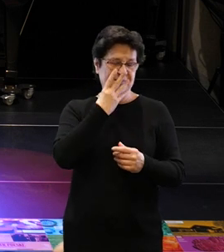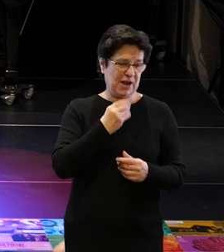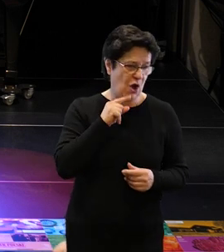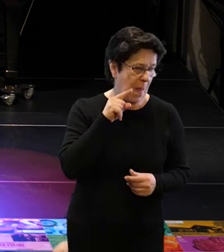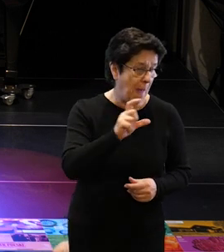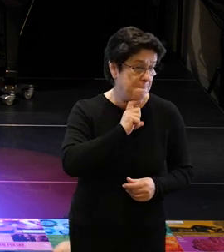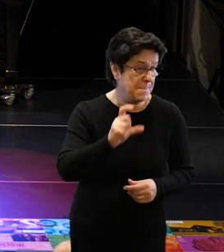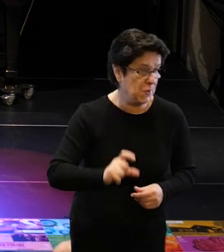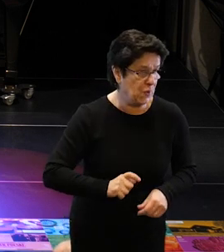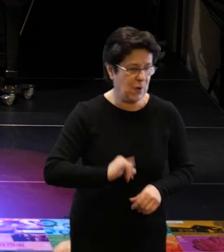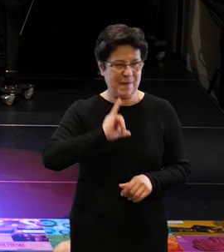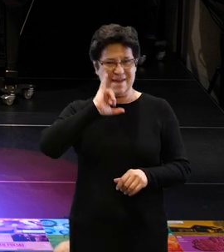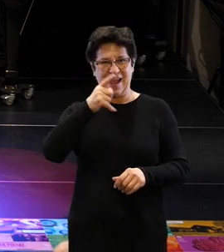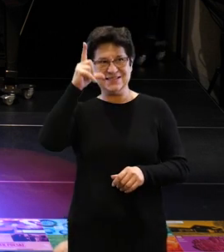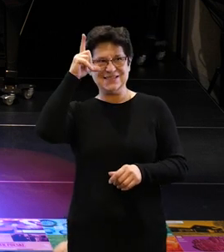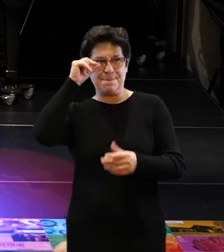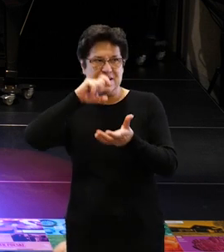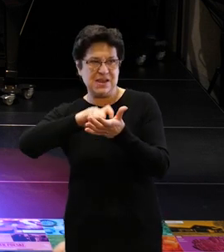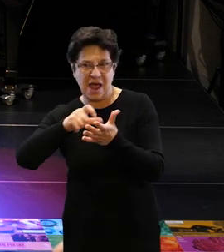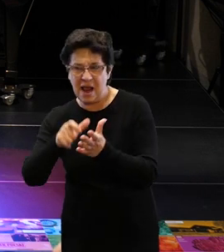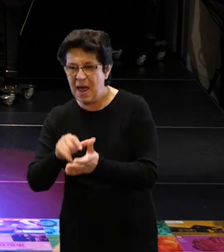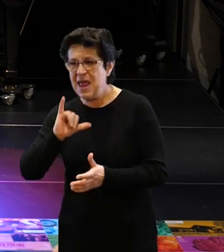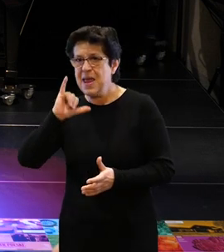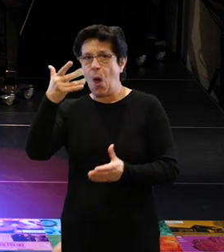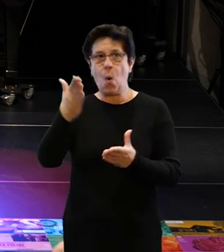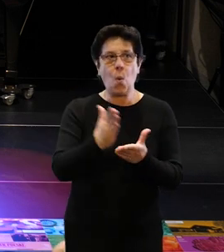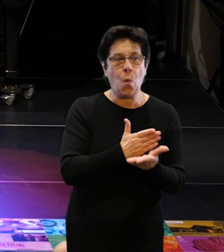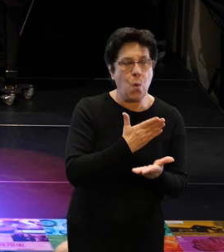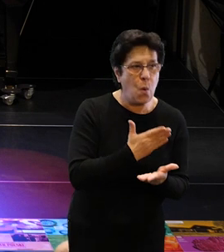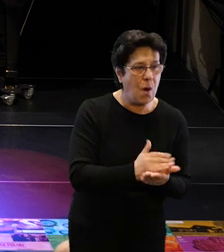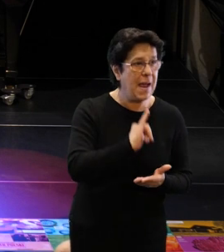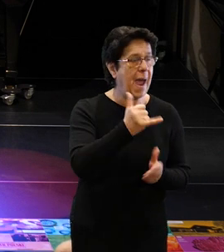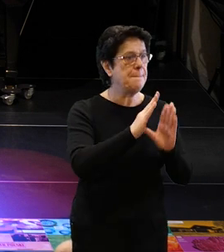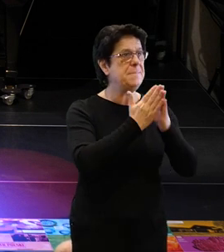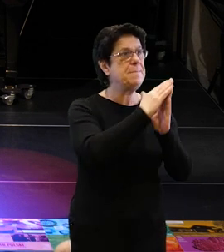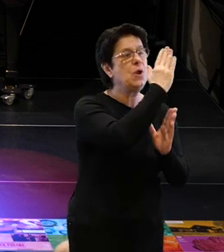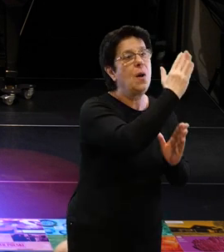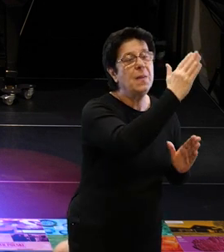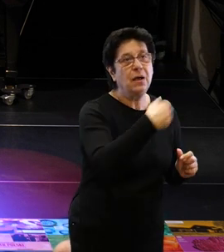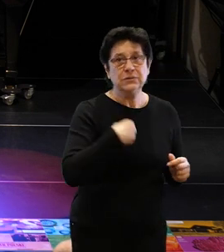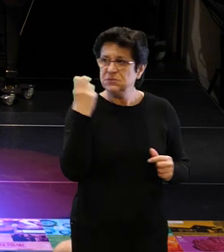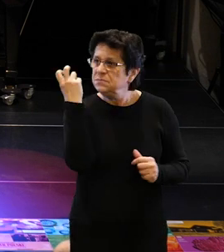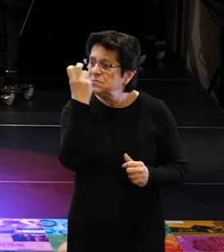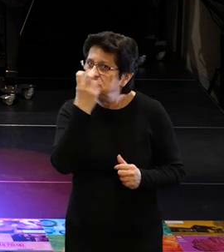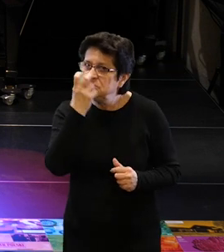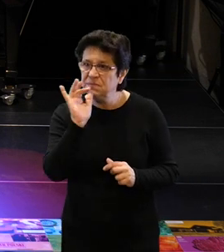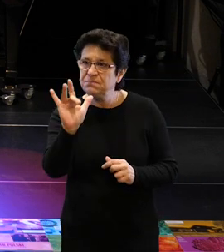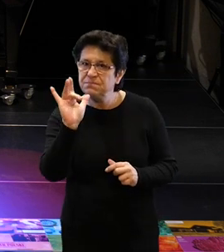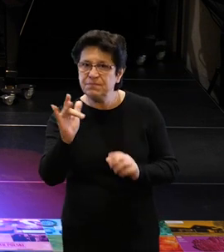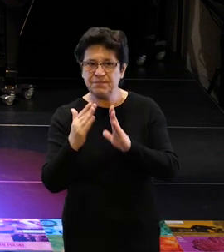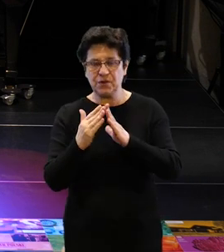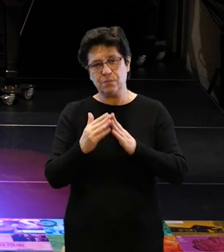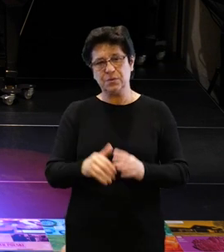wyglądała jego sypialnia Jak wyglądała Jego kuchnia Jak wyglądała jego biblioteka są to niezmiernie ciekawe